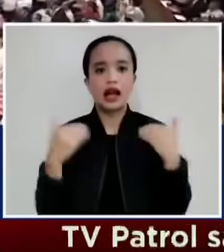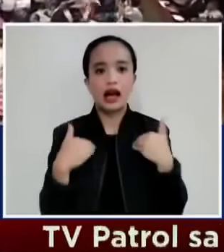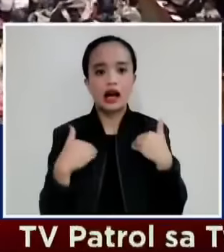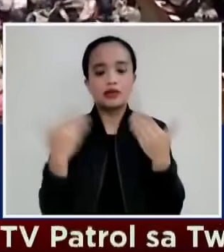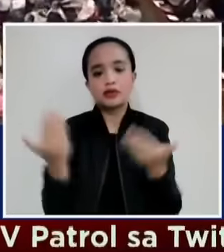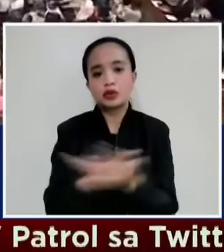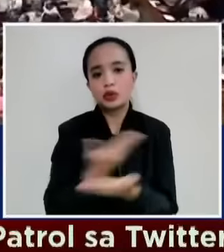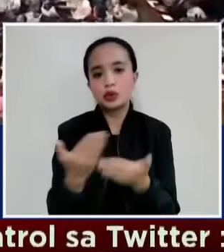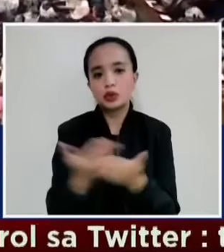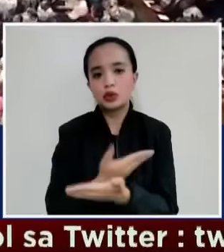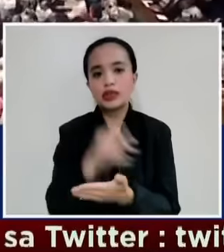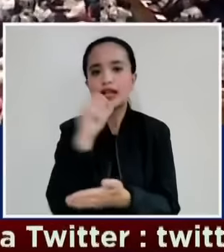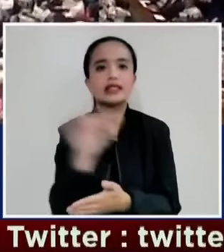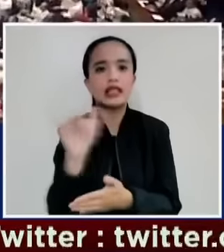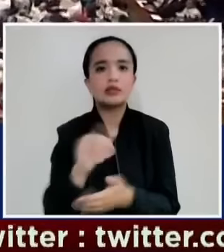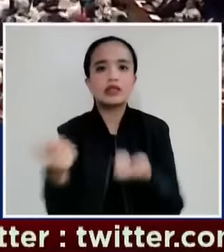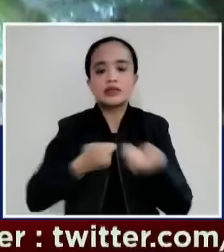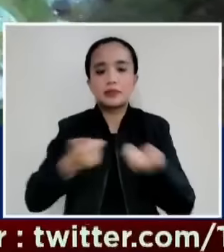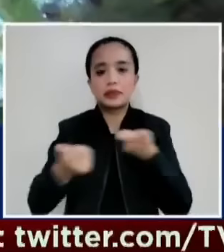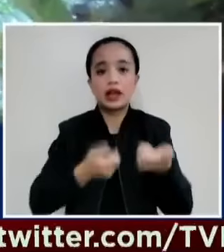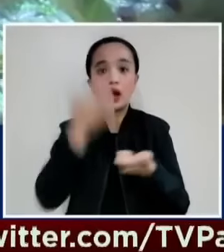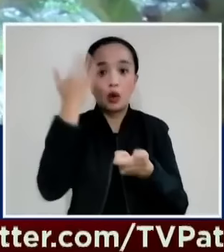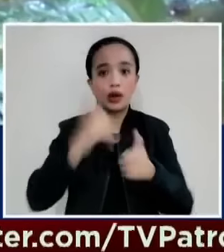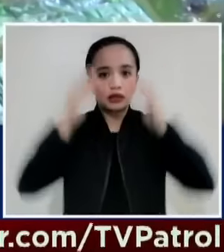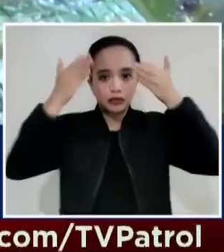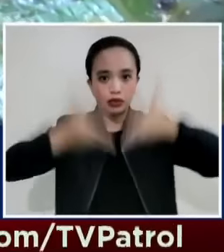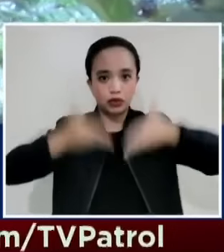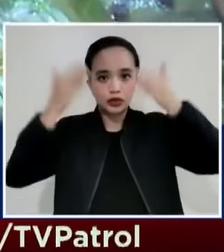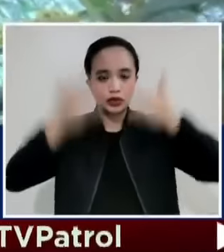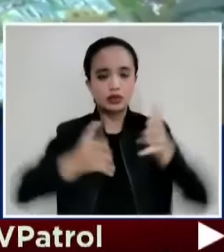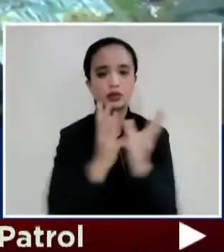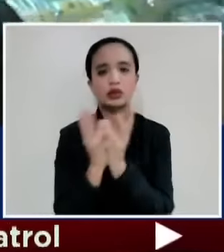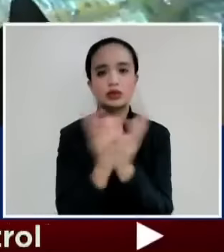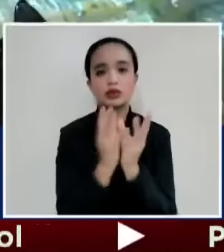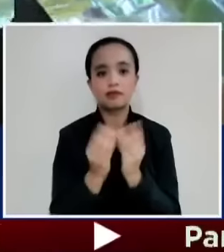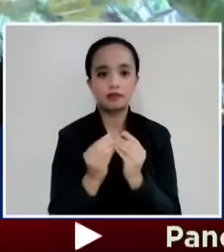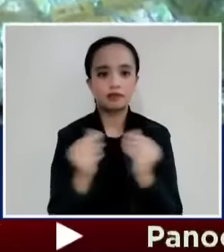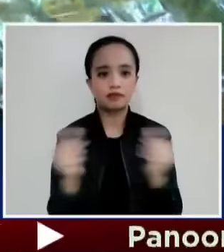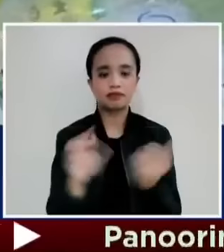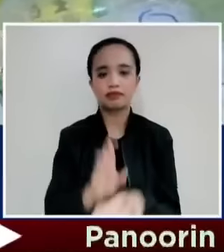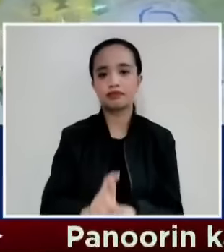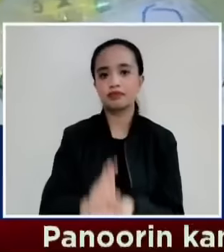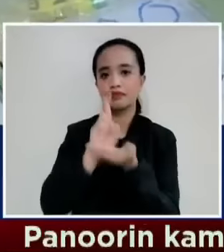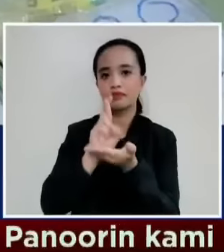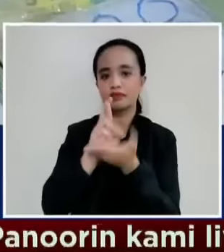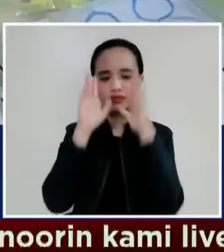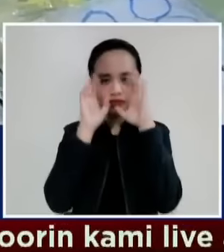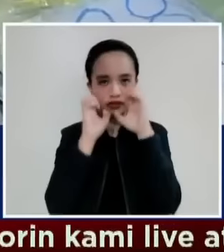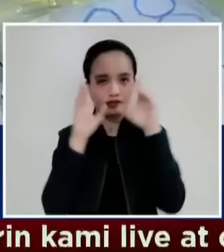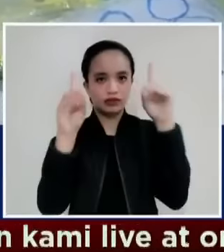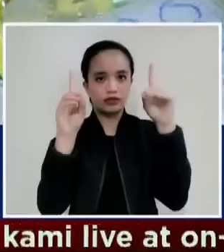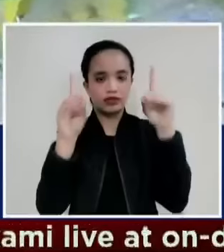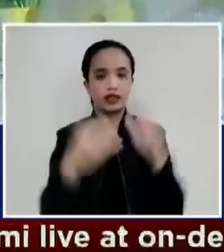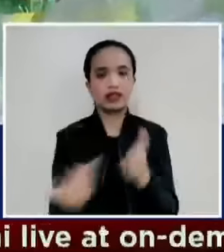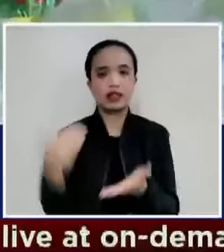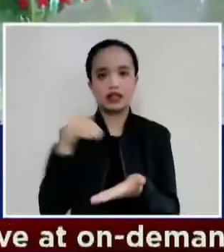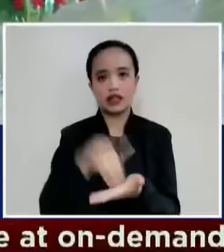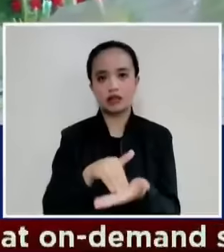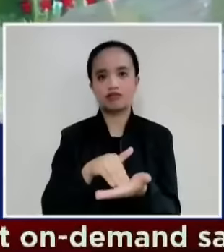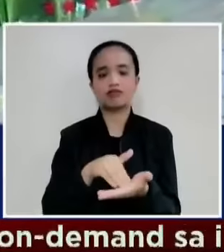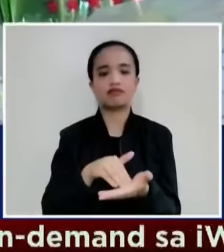nakaraang administrasyon dahil sa pagtutok sa community-based treatment, rehabilitation, education at reintegration. Ayon